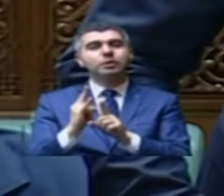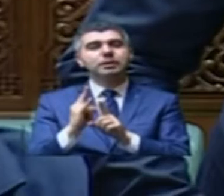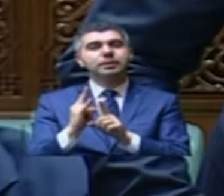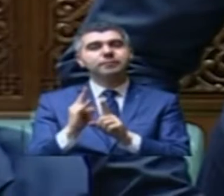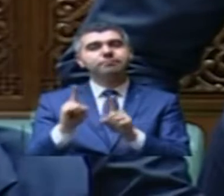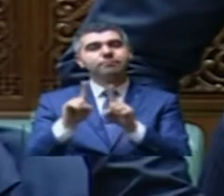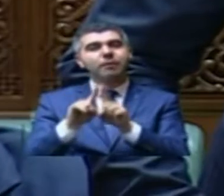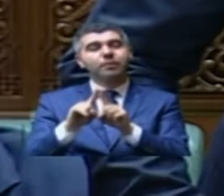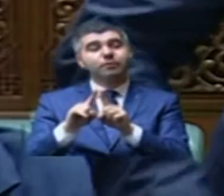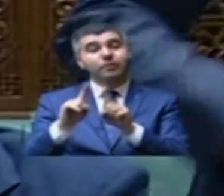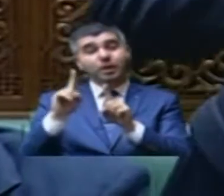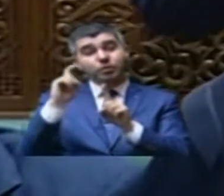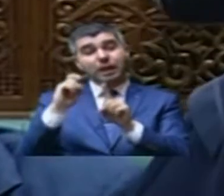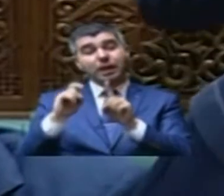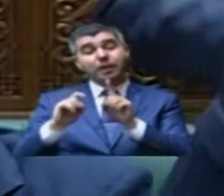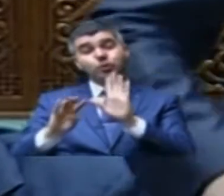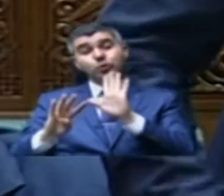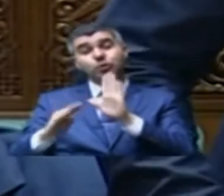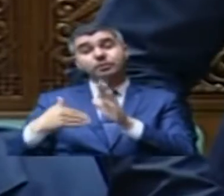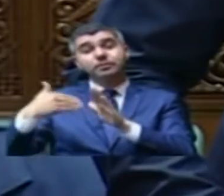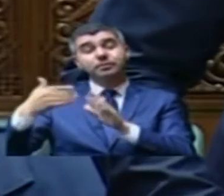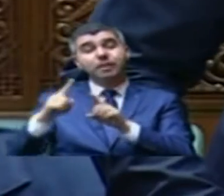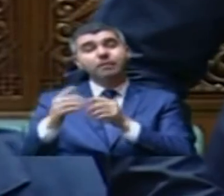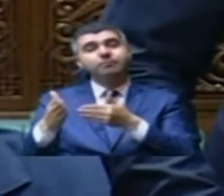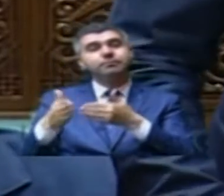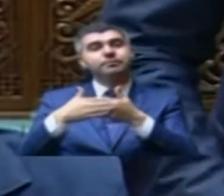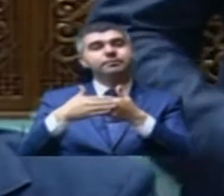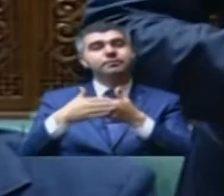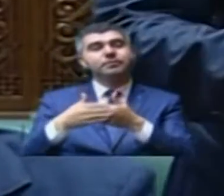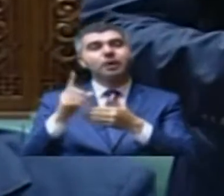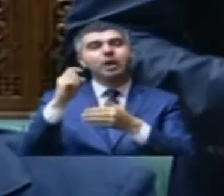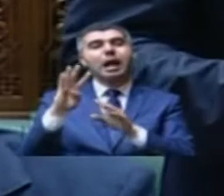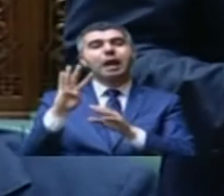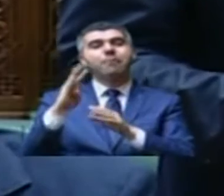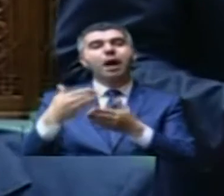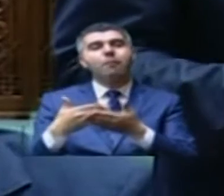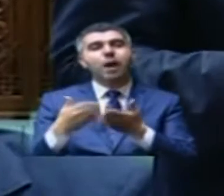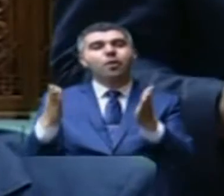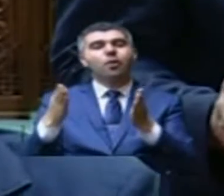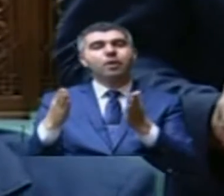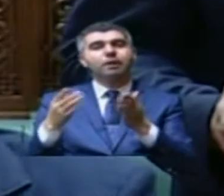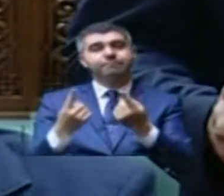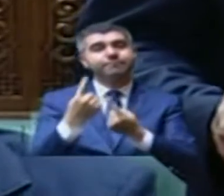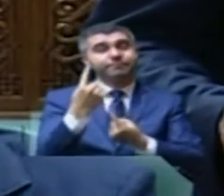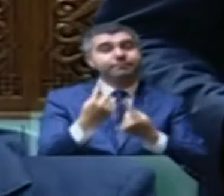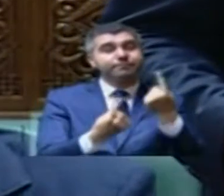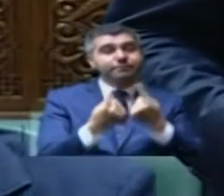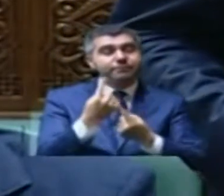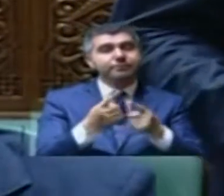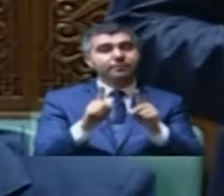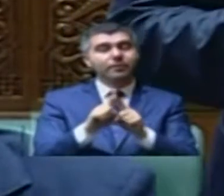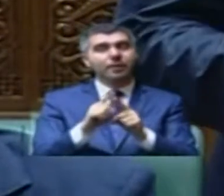يعني ما تم شهر شتنبر الى غايه شهر ابريل، وبالتالي هذا فيه اولا انعكاس على النشاط الاقتصادي